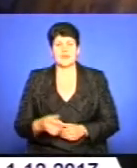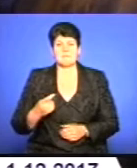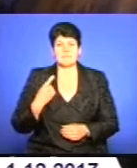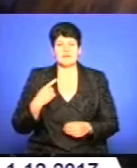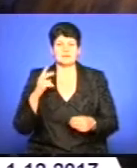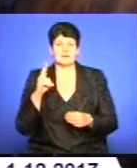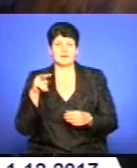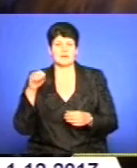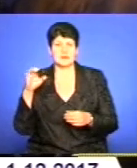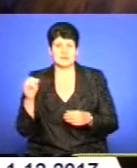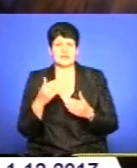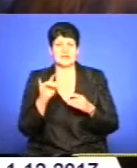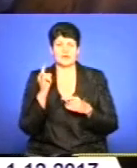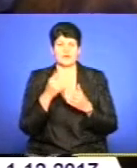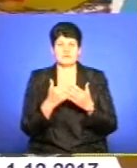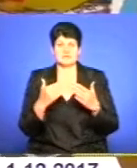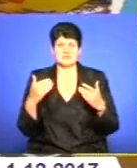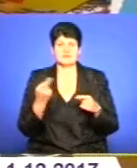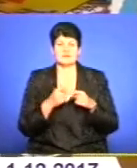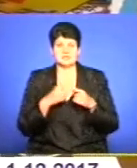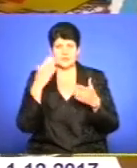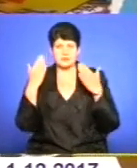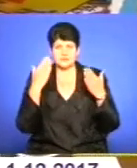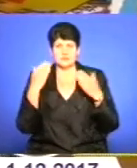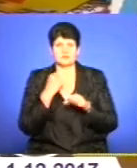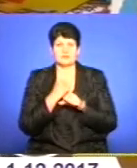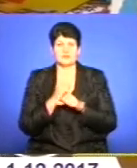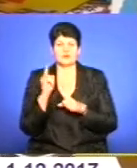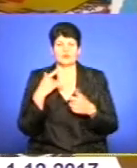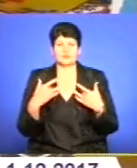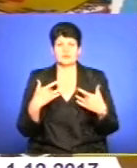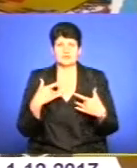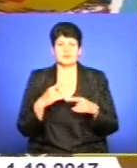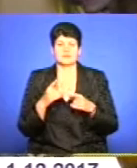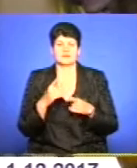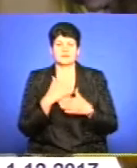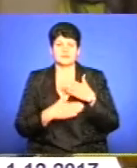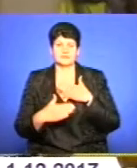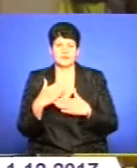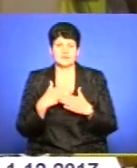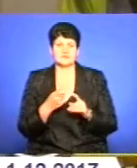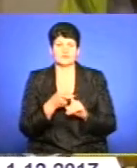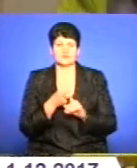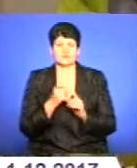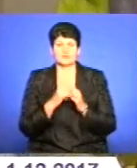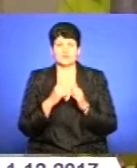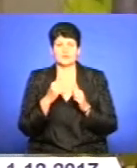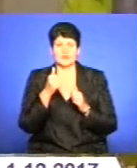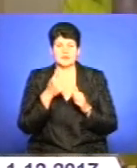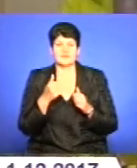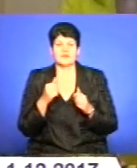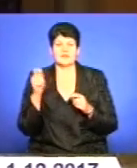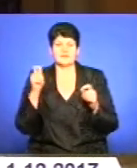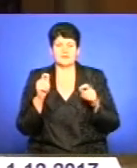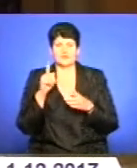Майстер-класи, тренінги та лялькова вистава. Такі розваги влаштували у ляльковому театрі для дітей з особливими потребами у рамках щорічного фестивалю «Повір у